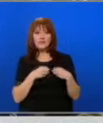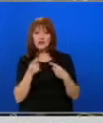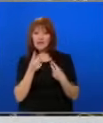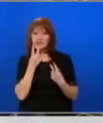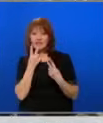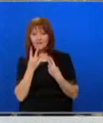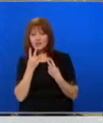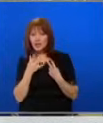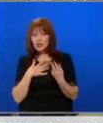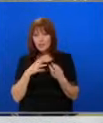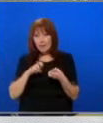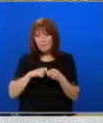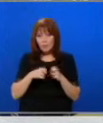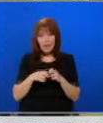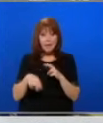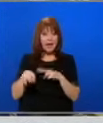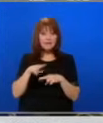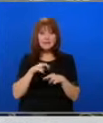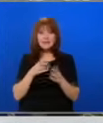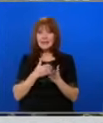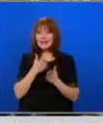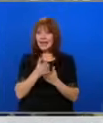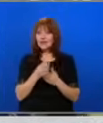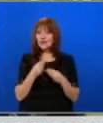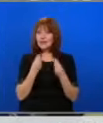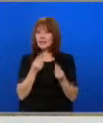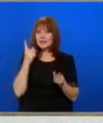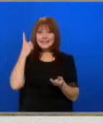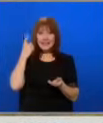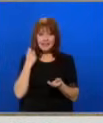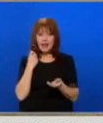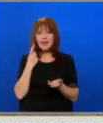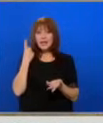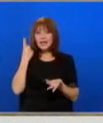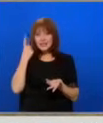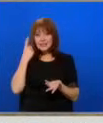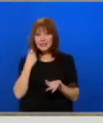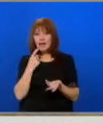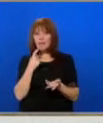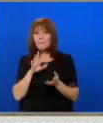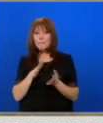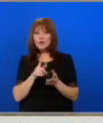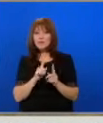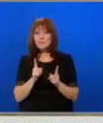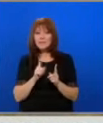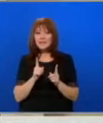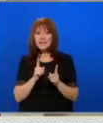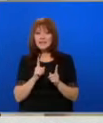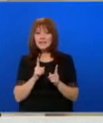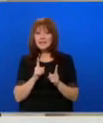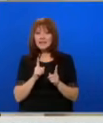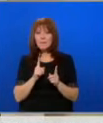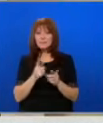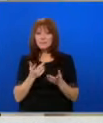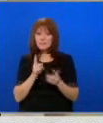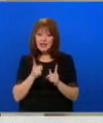определени проблеми, търсили се начин да сигнализират и да дадат сигнал. Може би не са били до края настоятелни, но